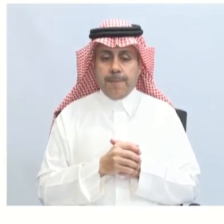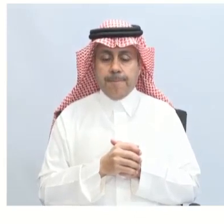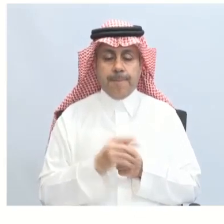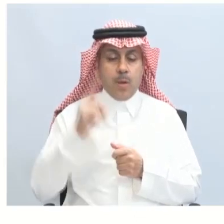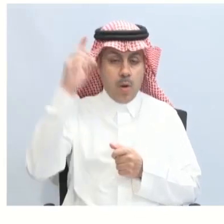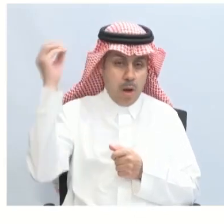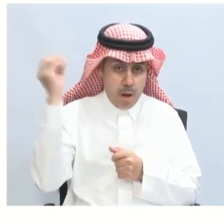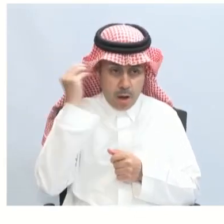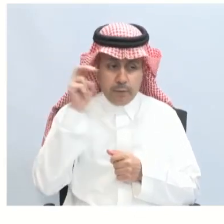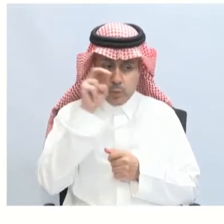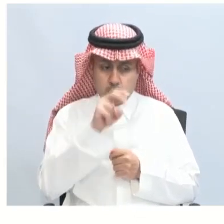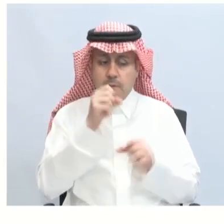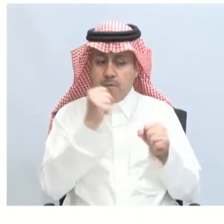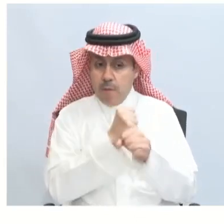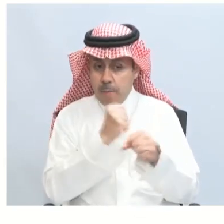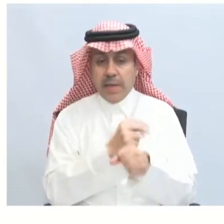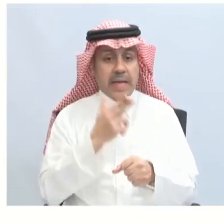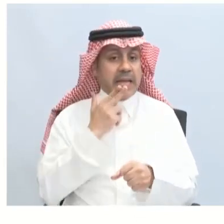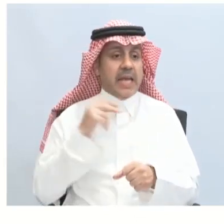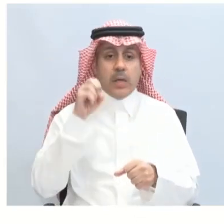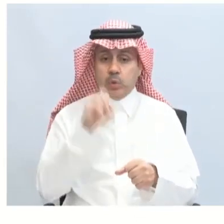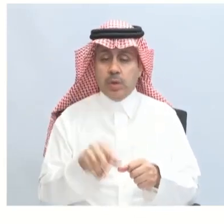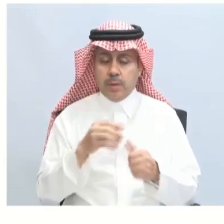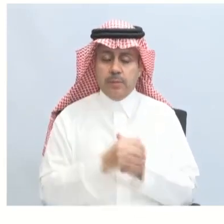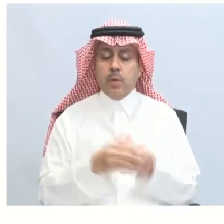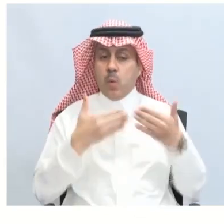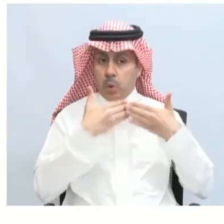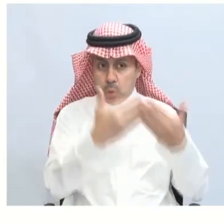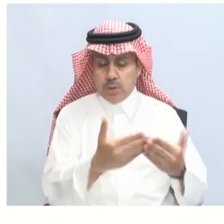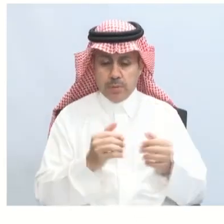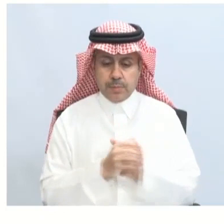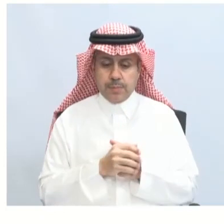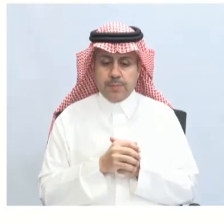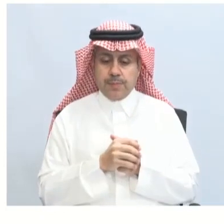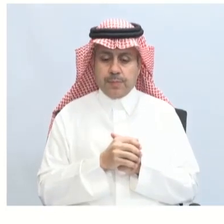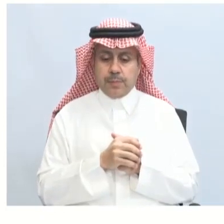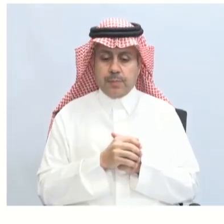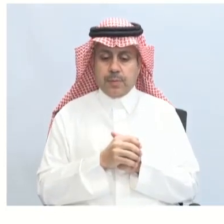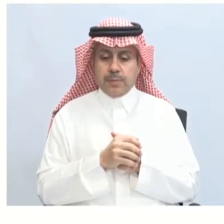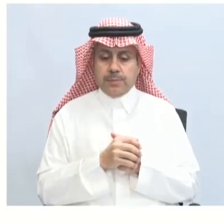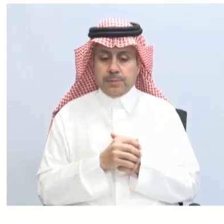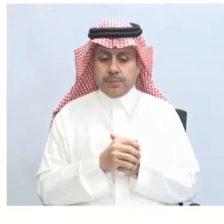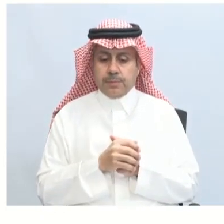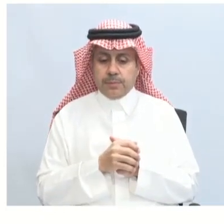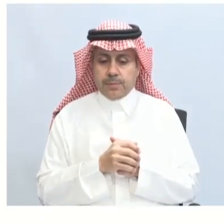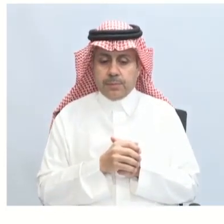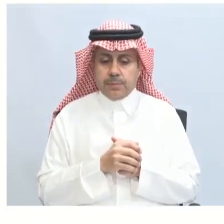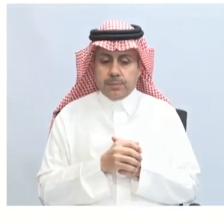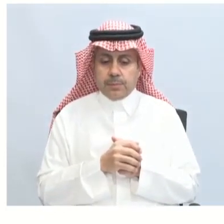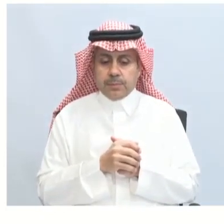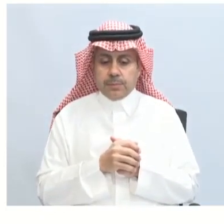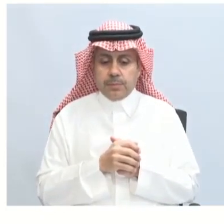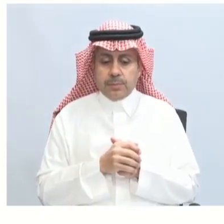تصنعون هذا الجزء الاول من الايات الجزء الثاني ولا تجادلوا اهل الكتاب الا بالتي هي احسن ذلك